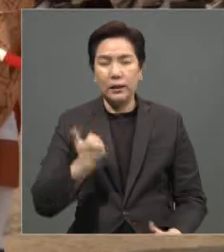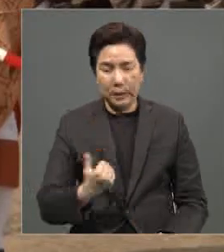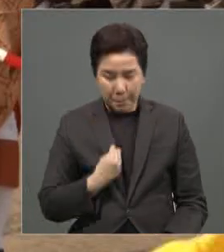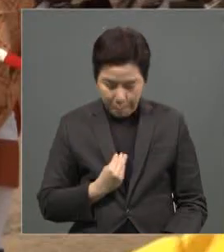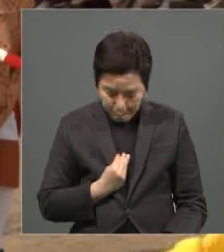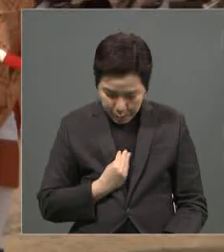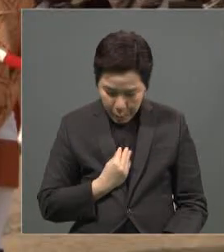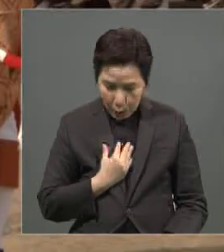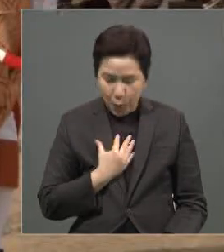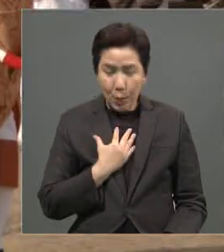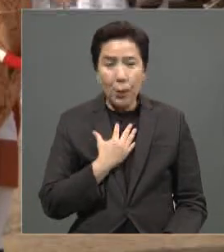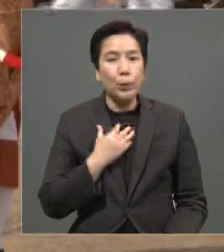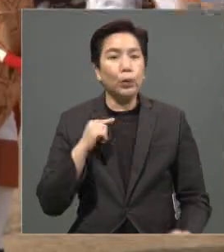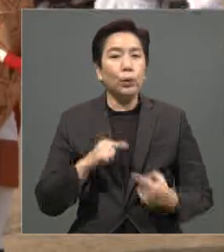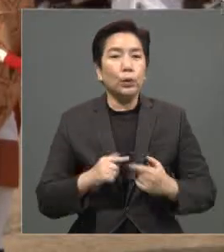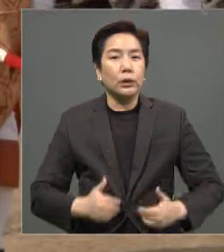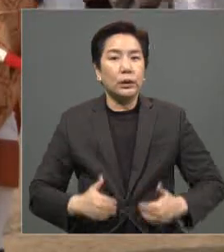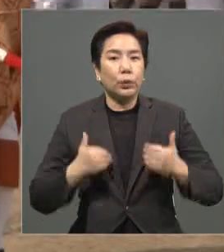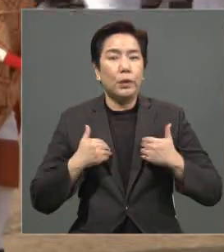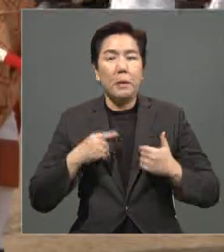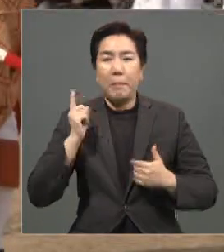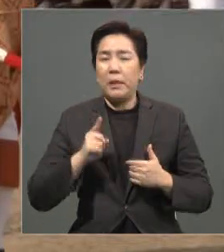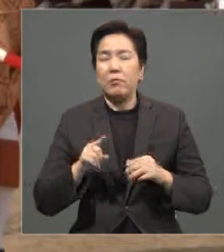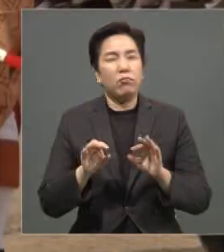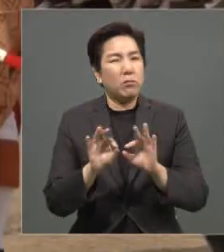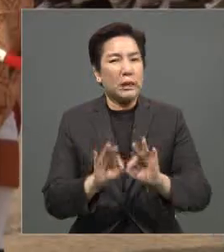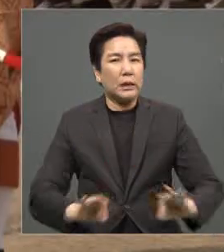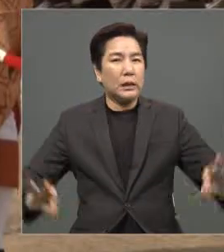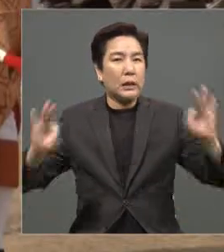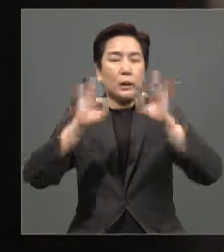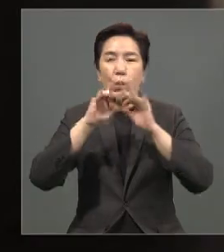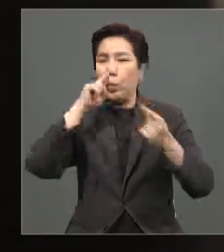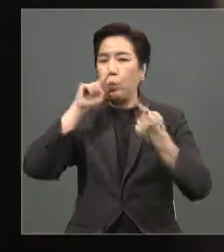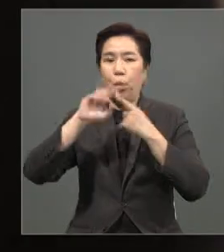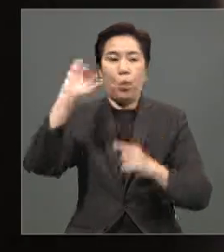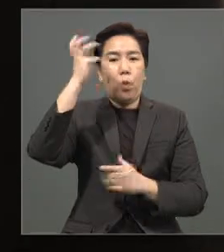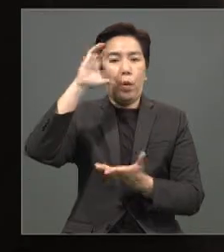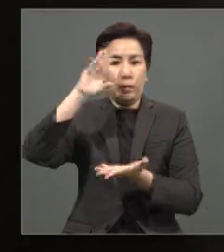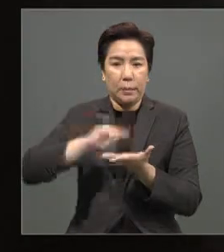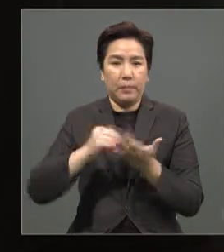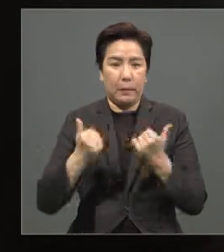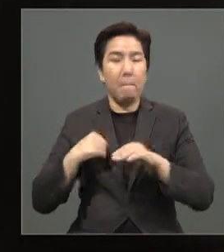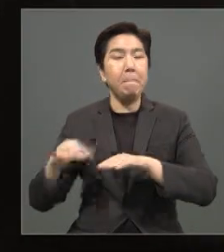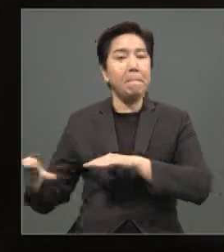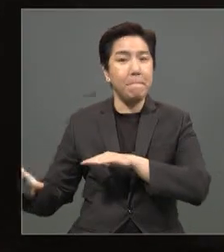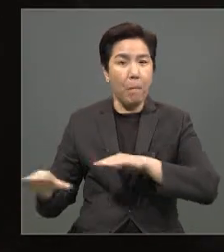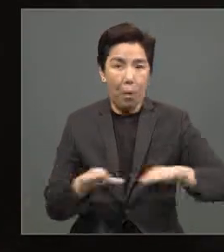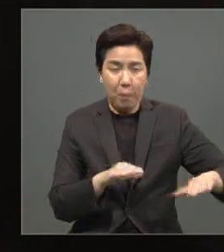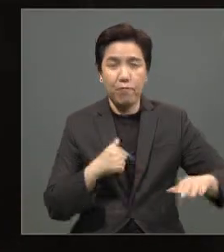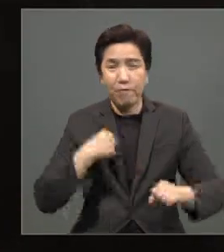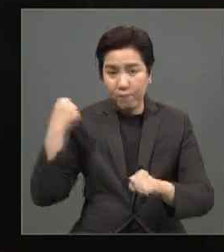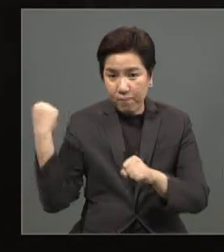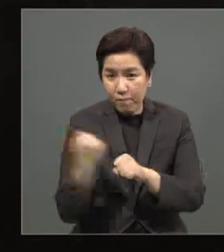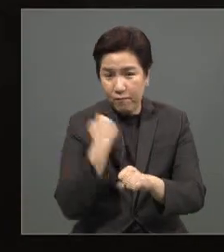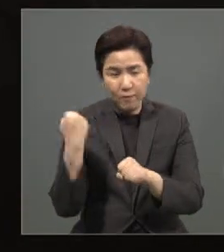มิใจสูงสุดในชีวิตเพราะถือเป็นพระราชพิธีสุดยิ่งใหญ่ระดับโลกค่ะ ผมก็มีความพร้อมนะครับมีการซักซ้อมนะ